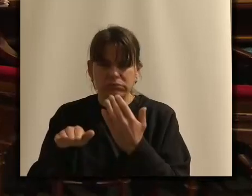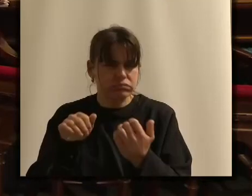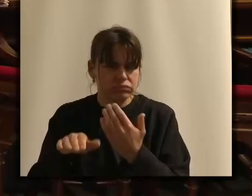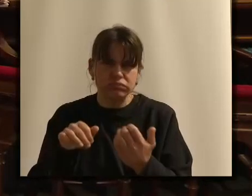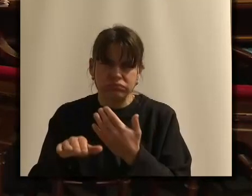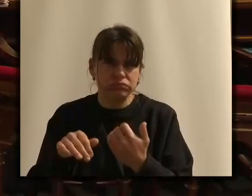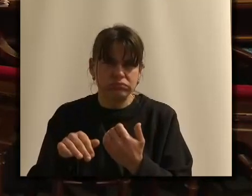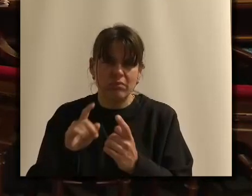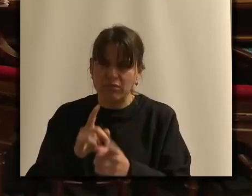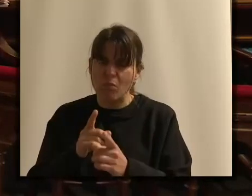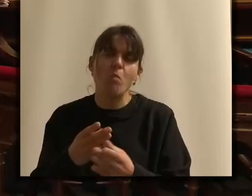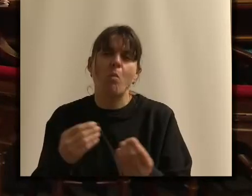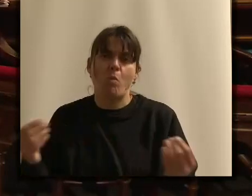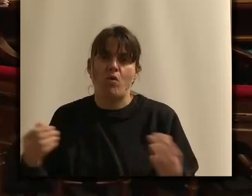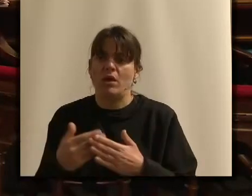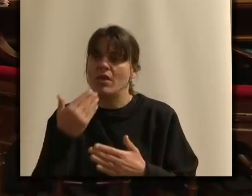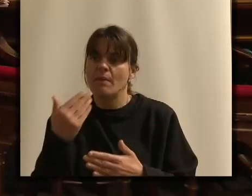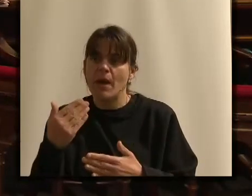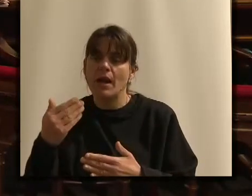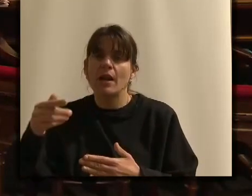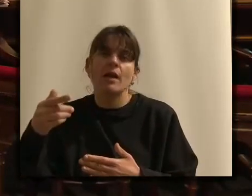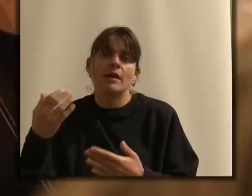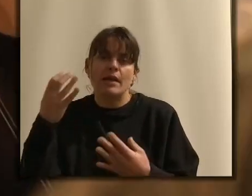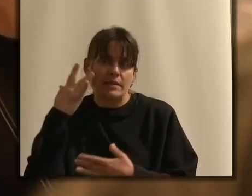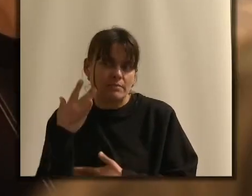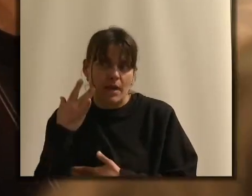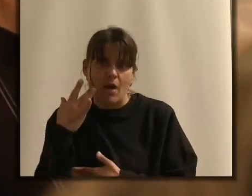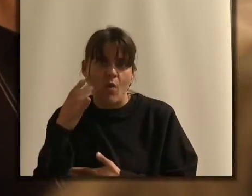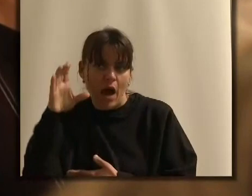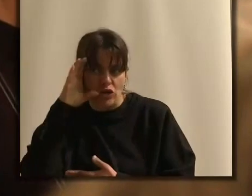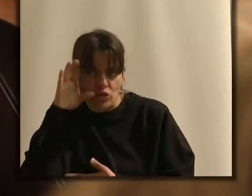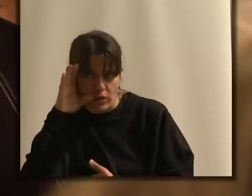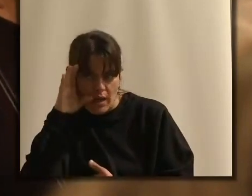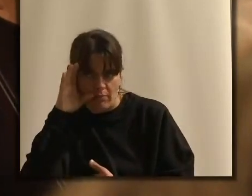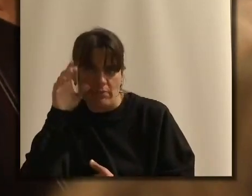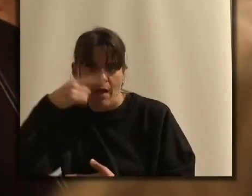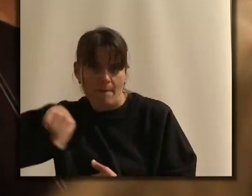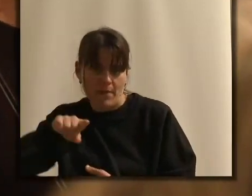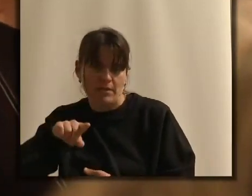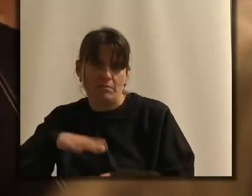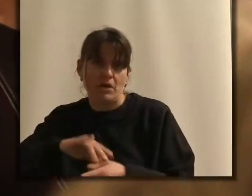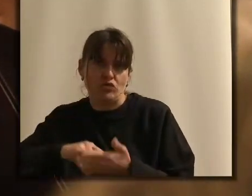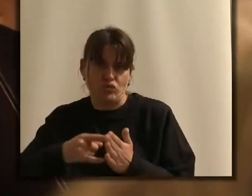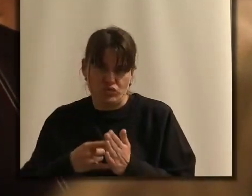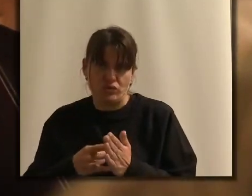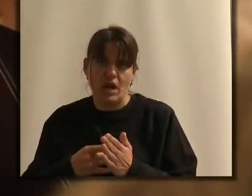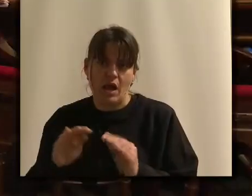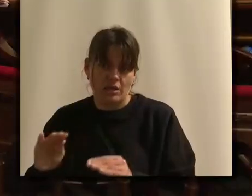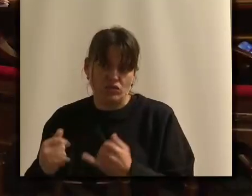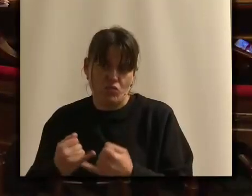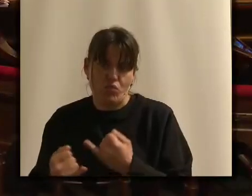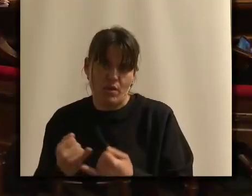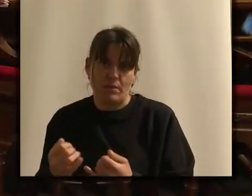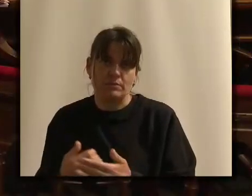tant demanen això, que se'ls escolti bàsicament i que se'ls hi posi alguna solució. Moltes gràcies. Senyora